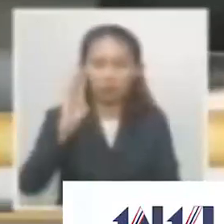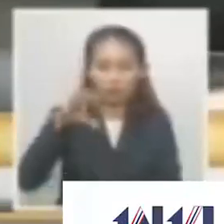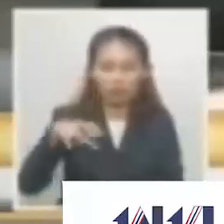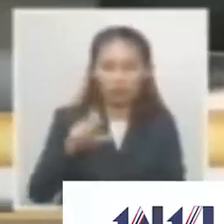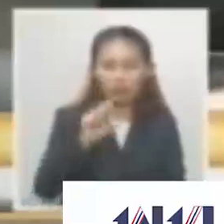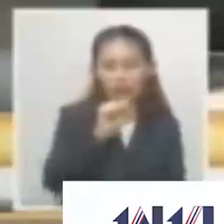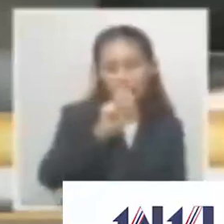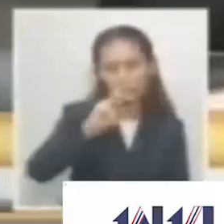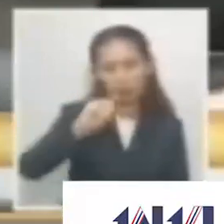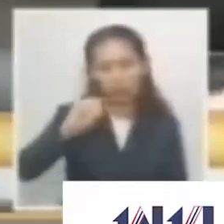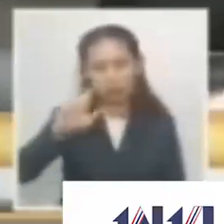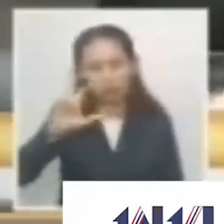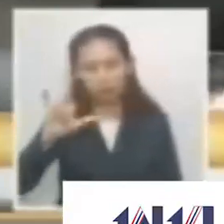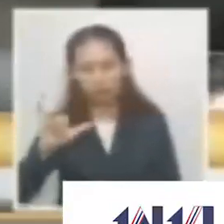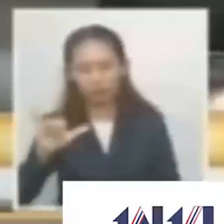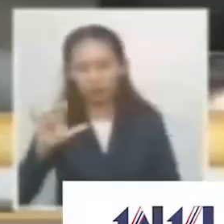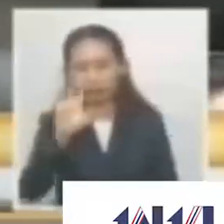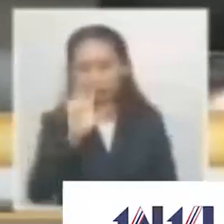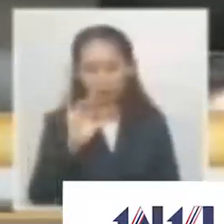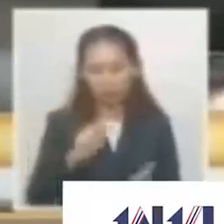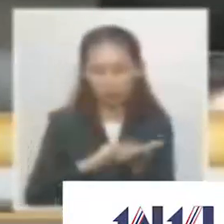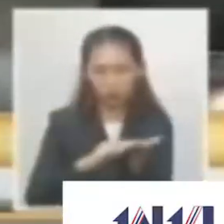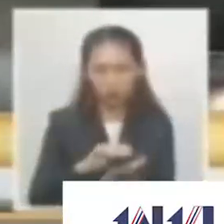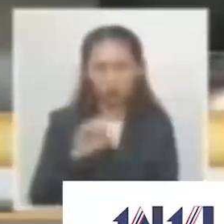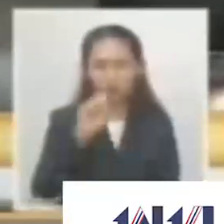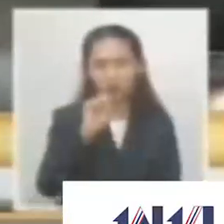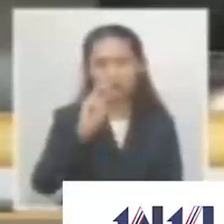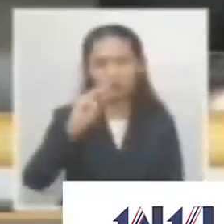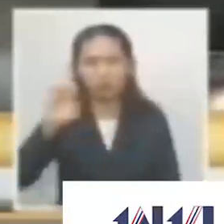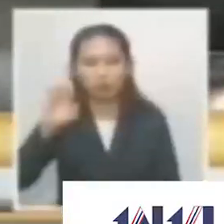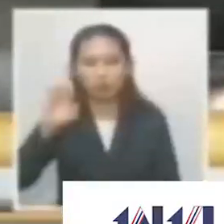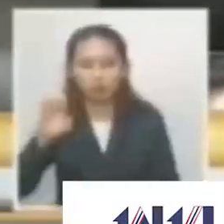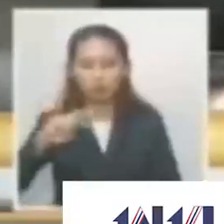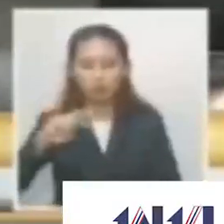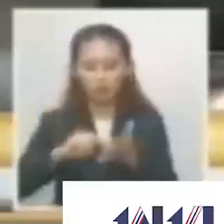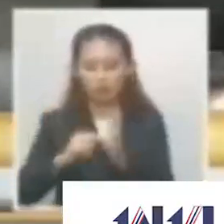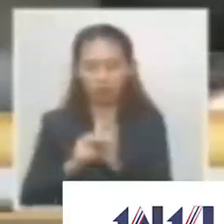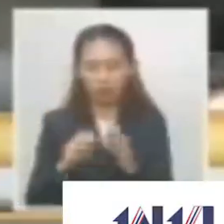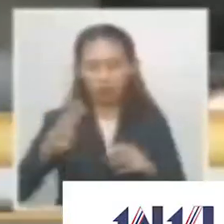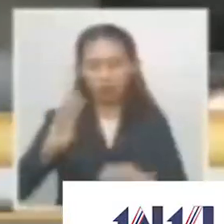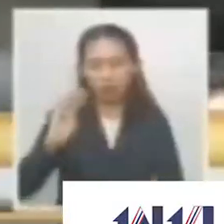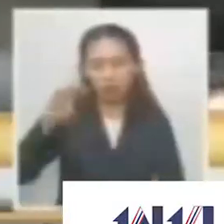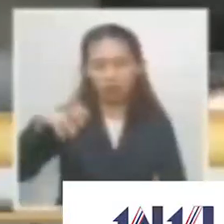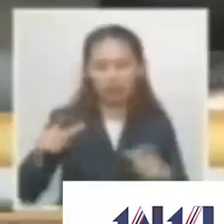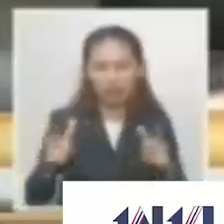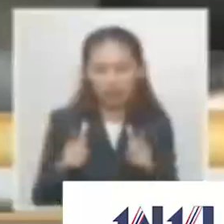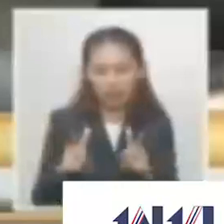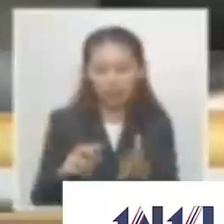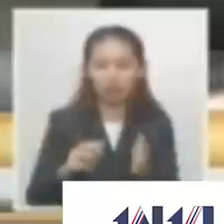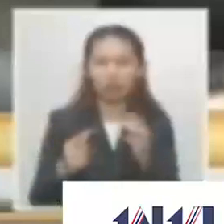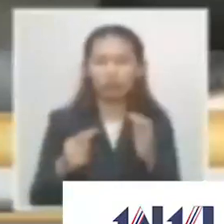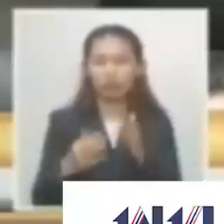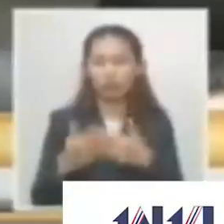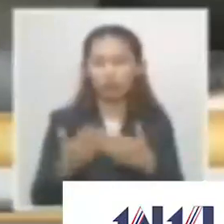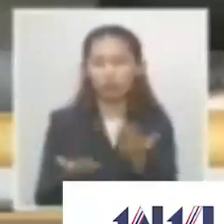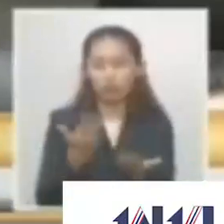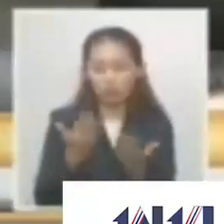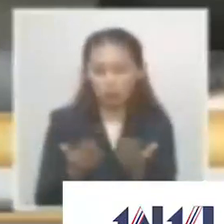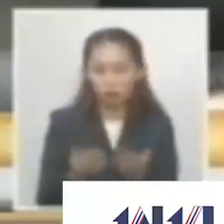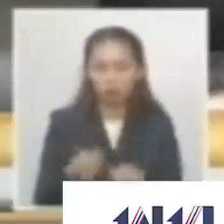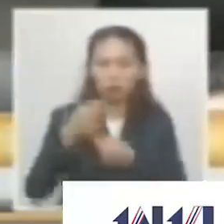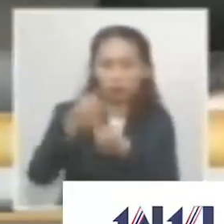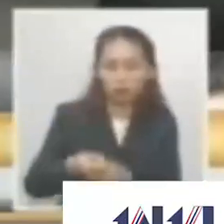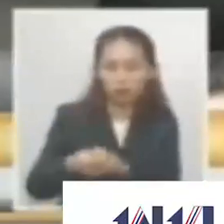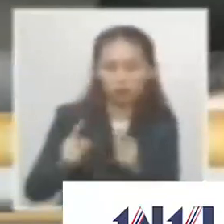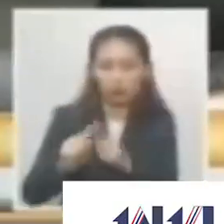ได้มีความมั่นคงมีเงินมากๆนะครับธุรกิจที่เขาทำอยู่พืชที่เขาทำอยู่เนี่ยมันดีหรือไม่ต้องเปลี่ยนหรือเปล่